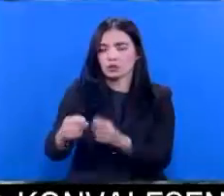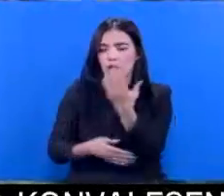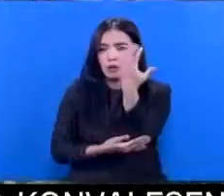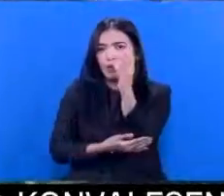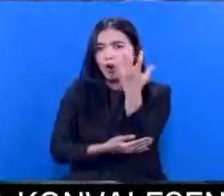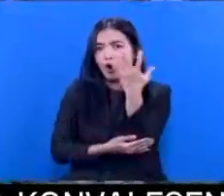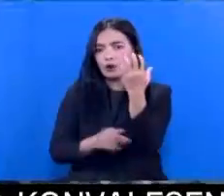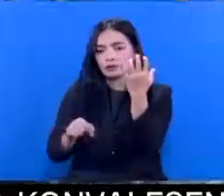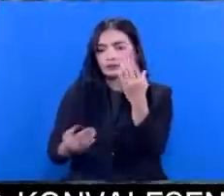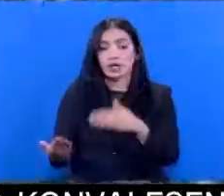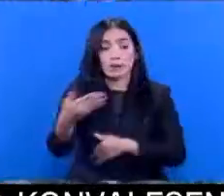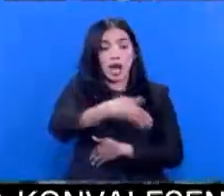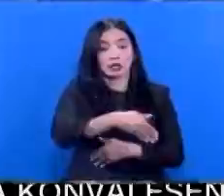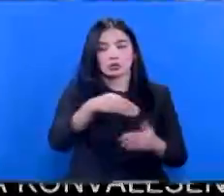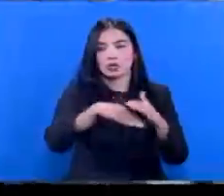rindang